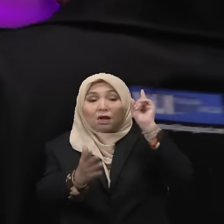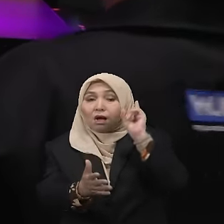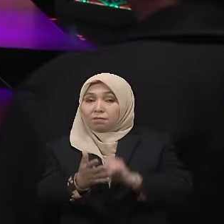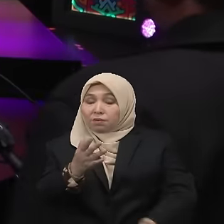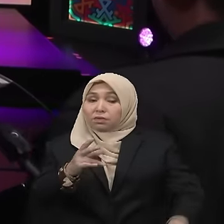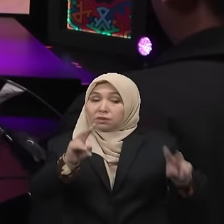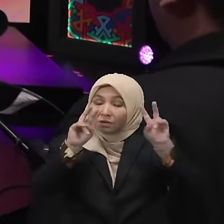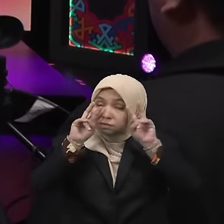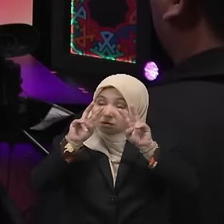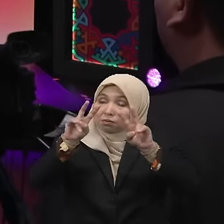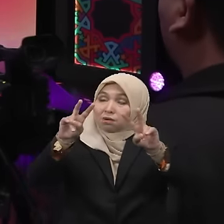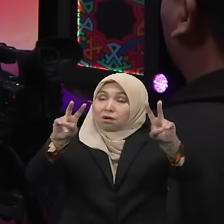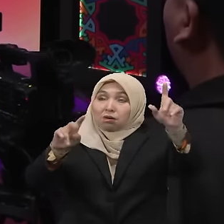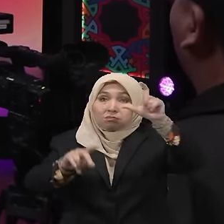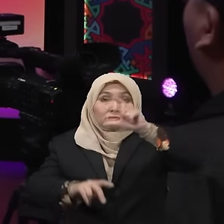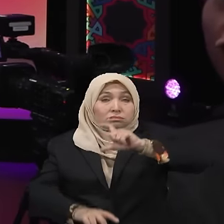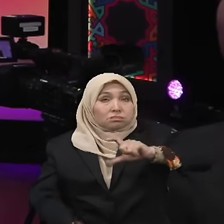Falamma